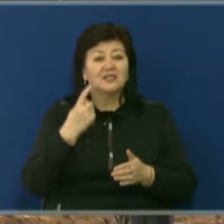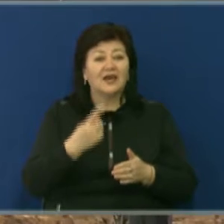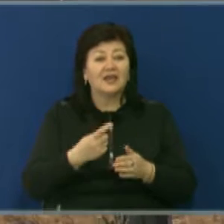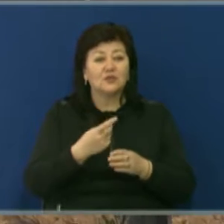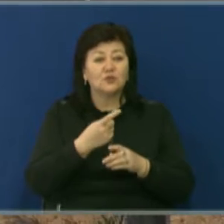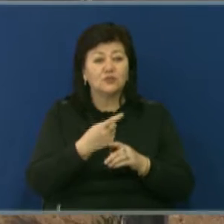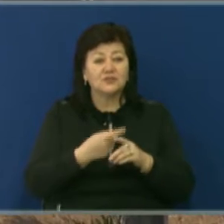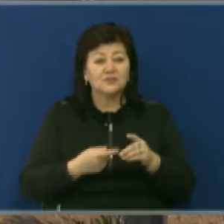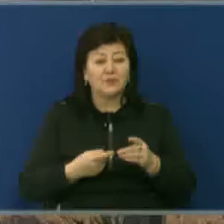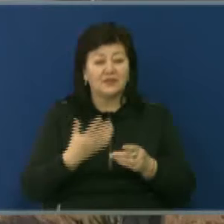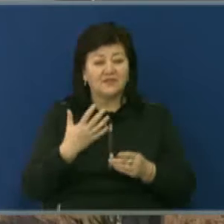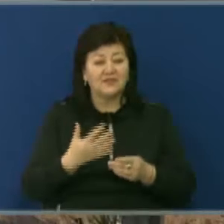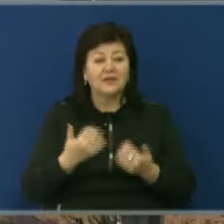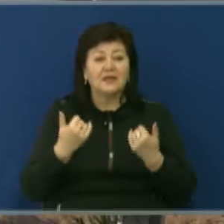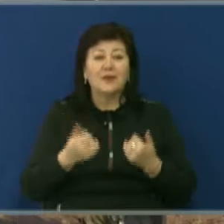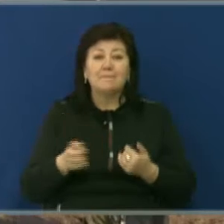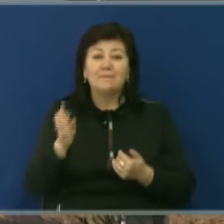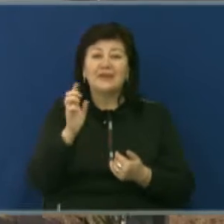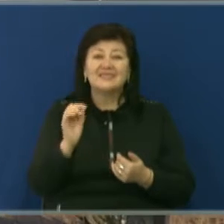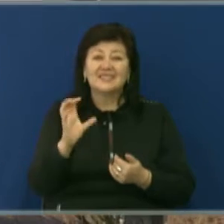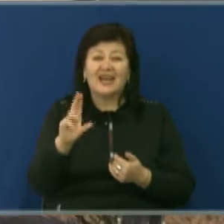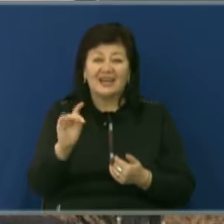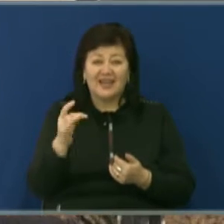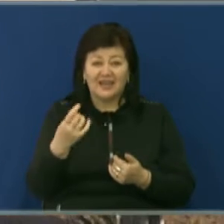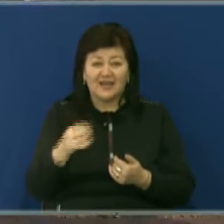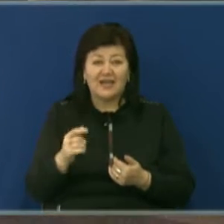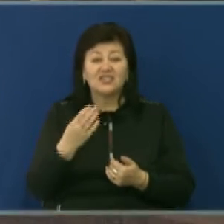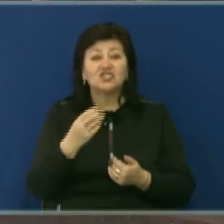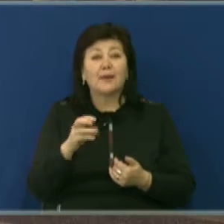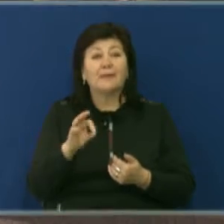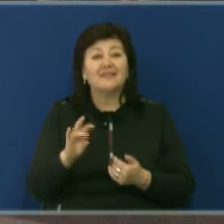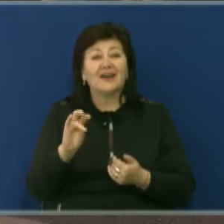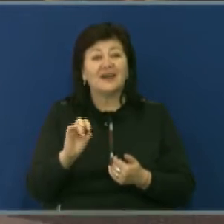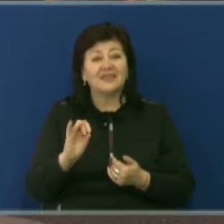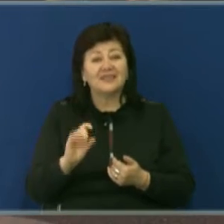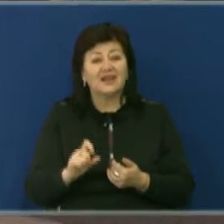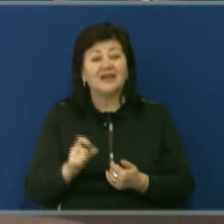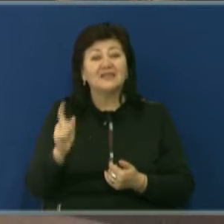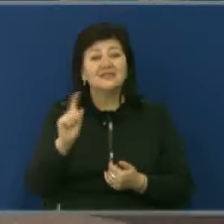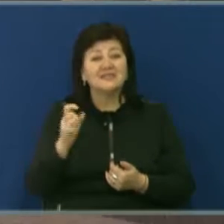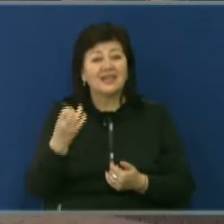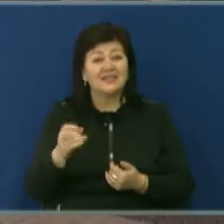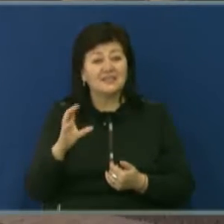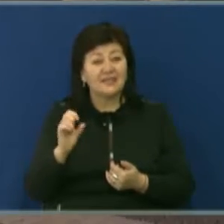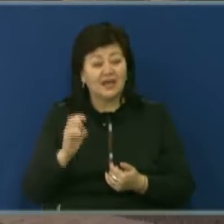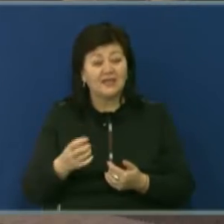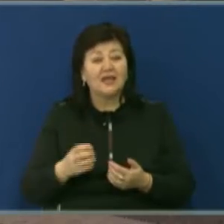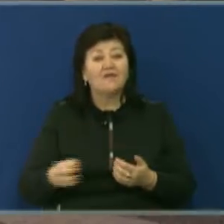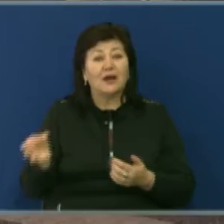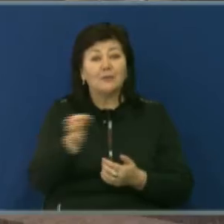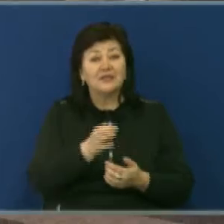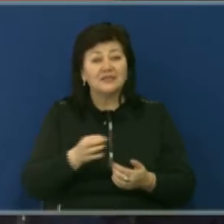1,175. Семей Курчатов қалаларының Бесқарағай, Бородулиха, Шеманайха, Үржар, Зайсан аудандарының әкімдері облыстық денсаулық